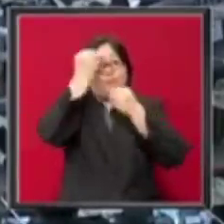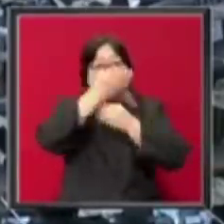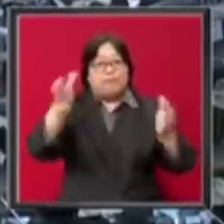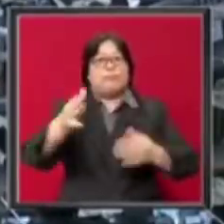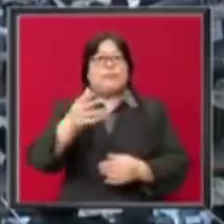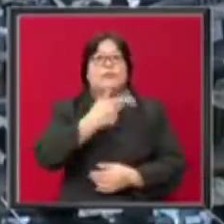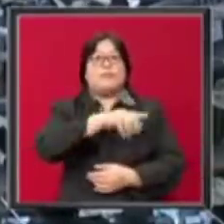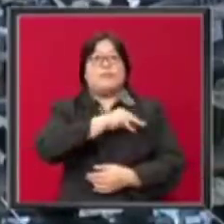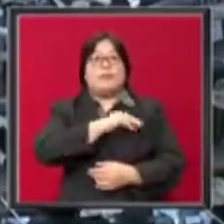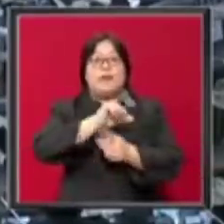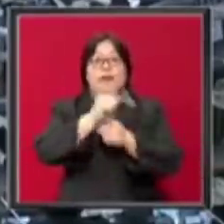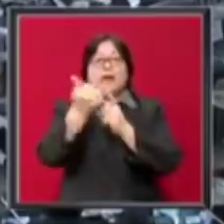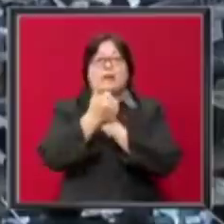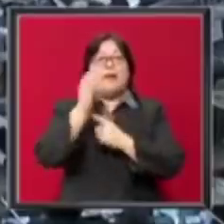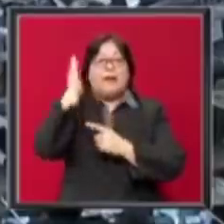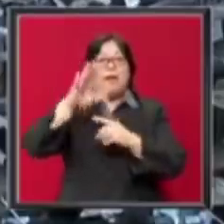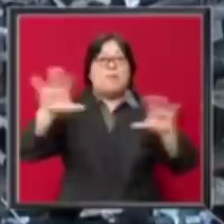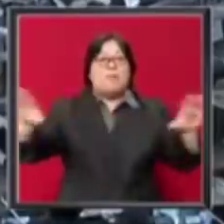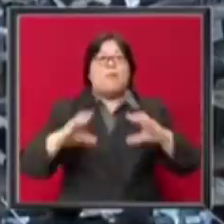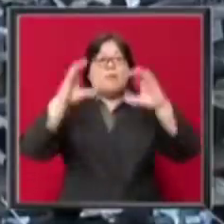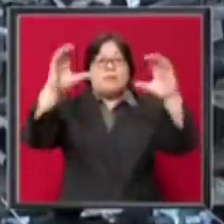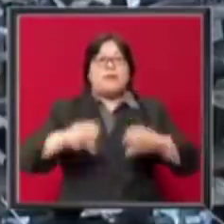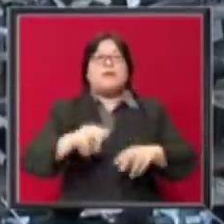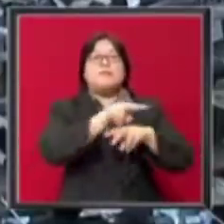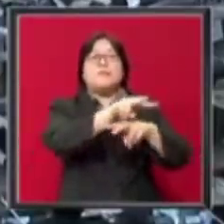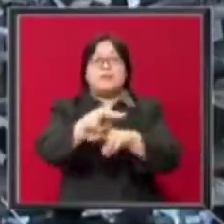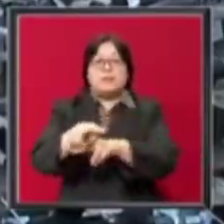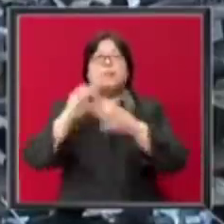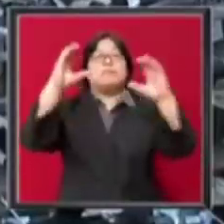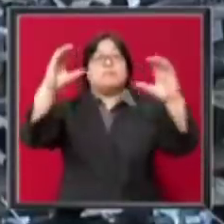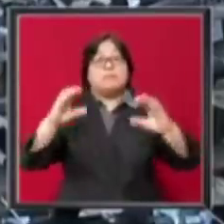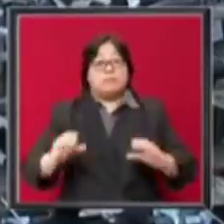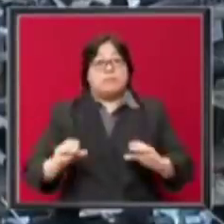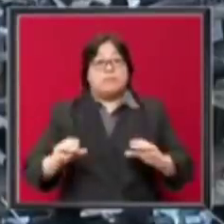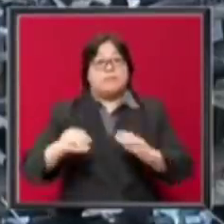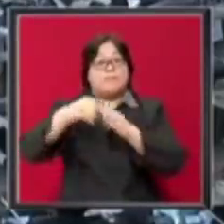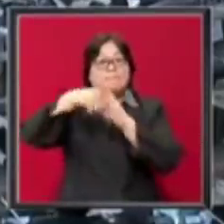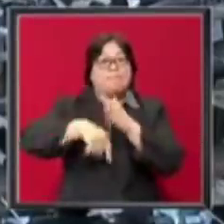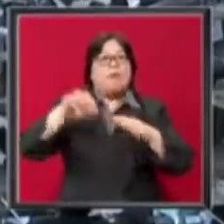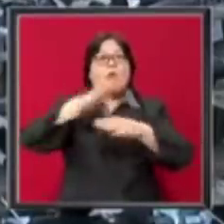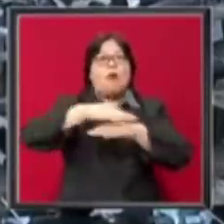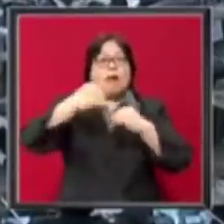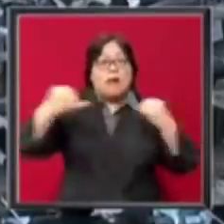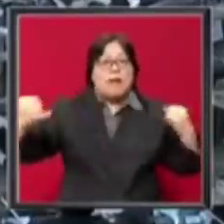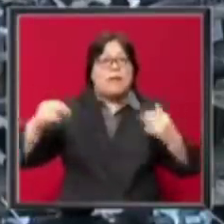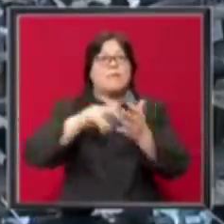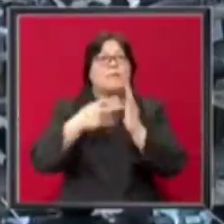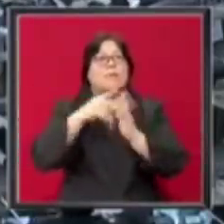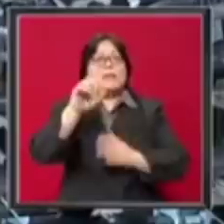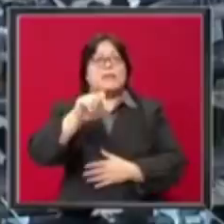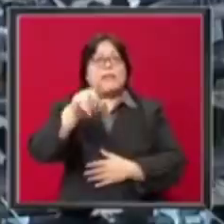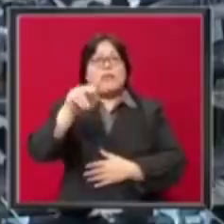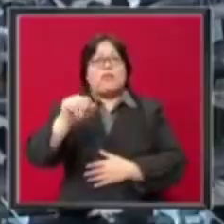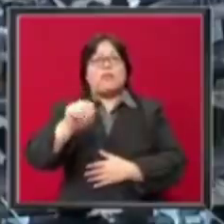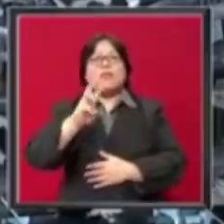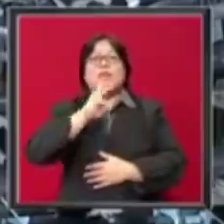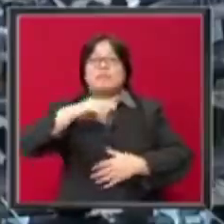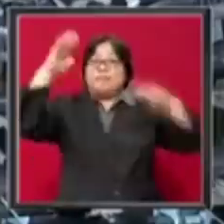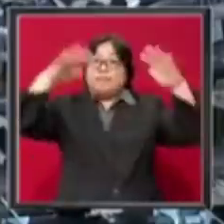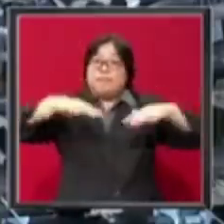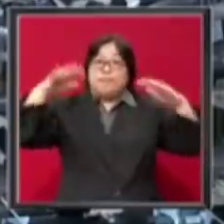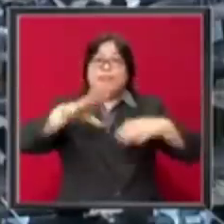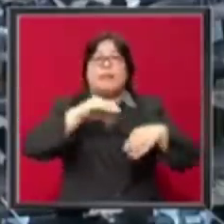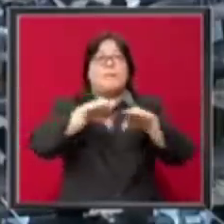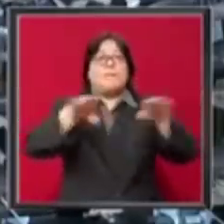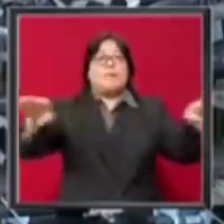Mufti Menteri Agama pun senyum membenarkan. Saya tak hafal matan dia. Ya. Mafhum dia saya boleh ingat. Kita